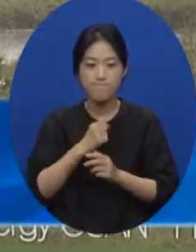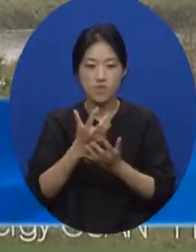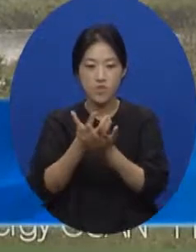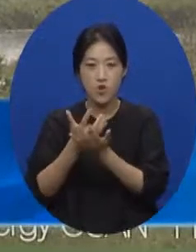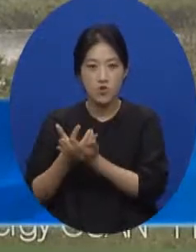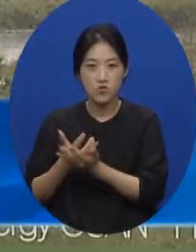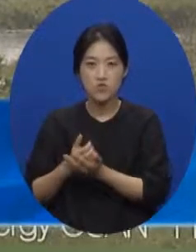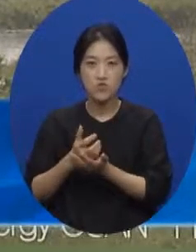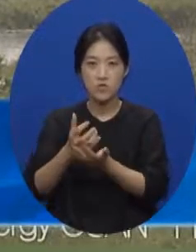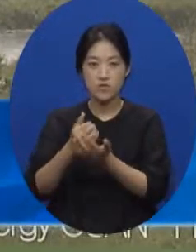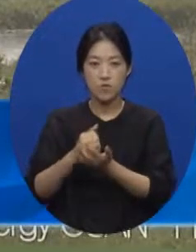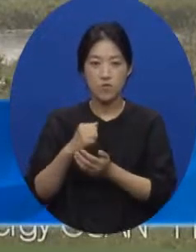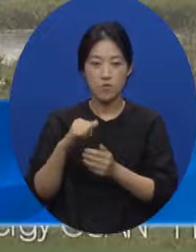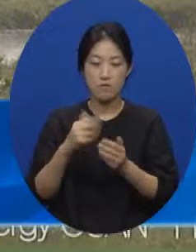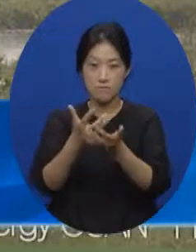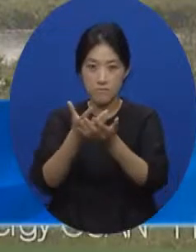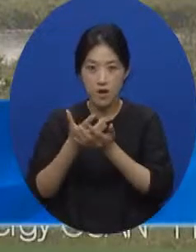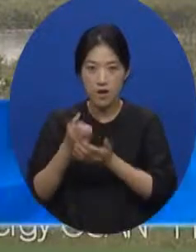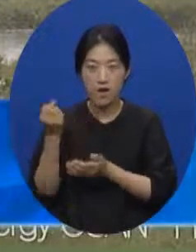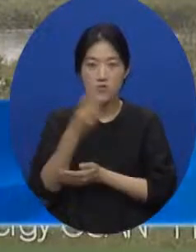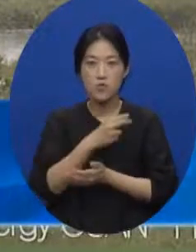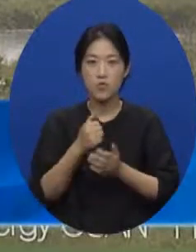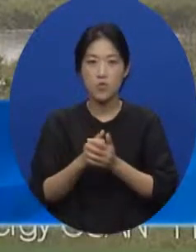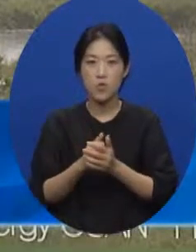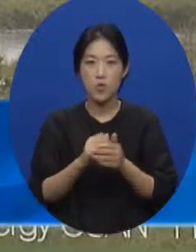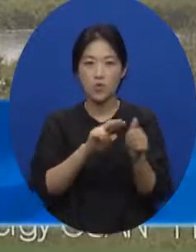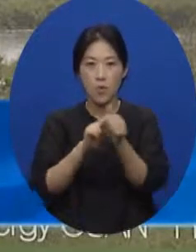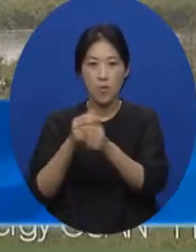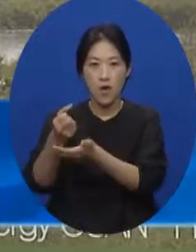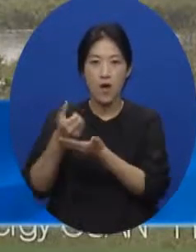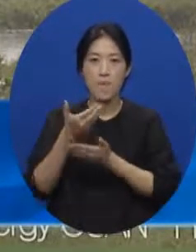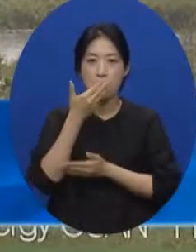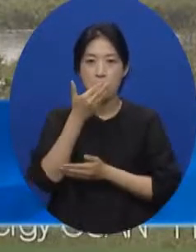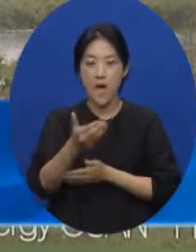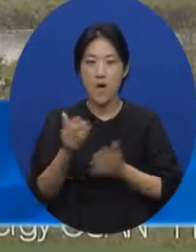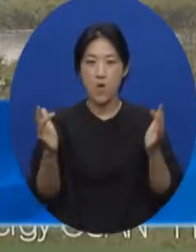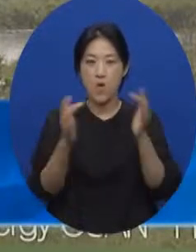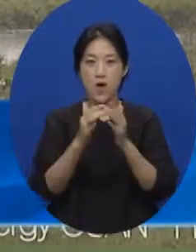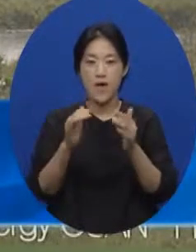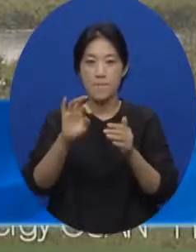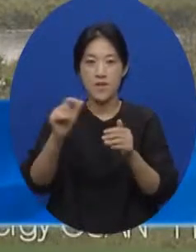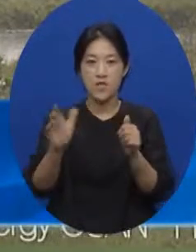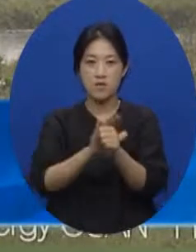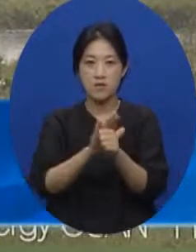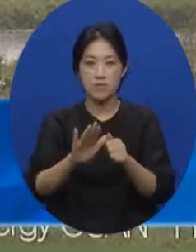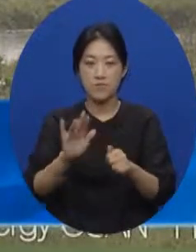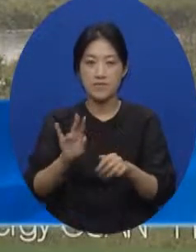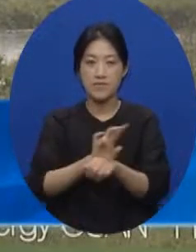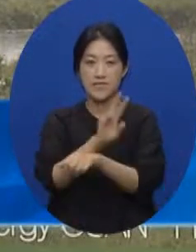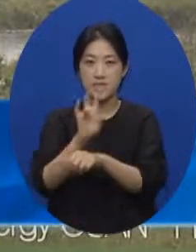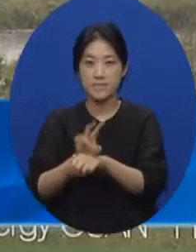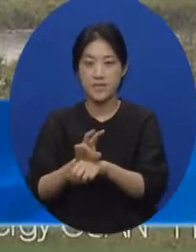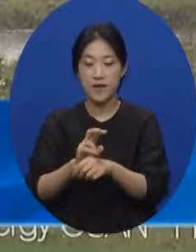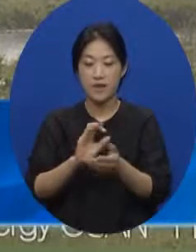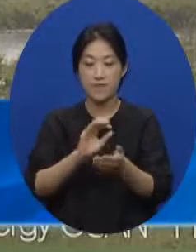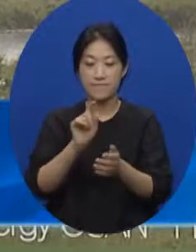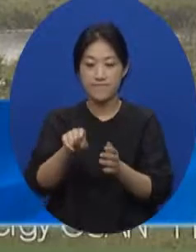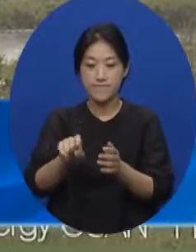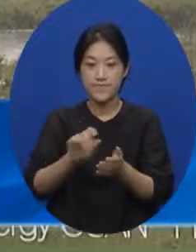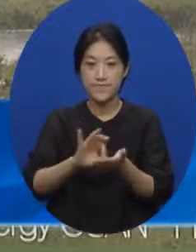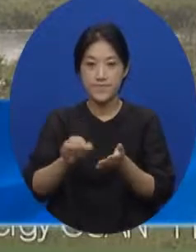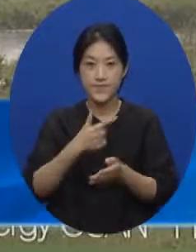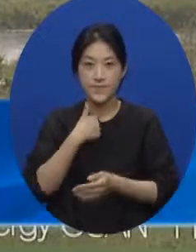각종 증명서를 발급받을 수 있는 온라인 민원서비스 민원 24 이용해 보셨나요